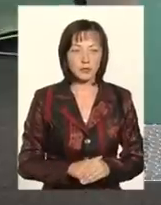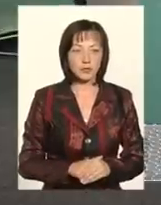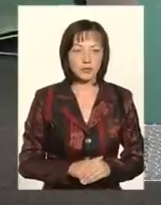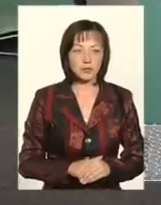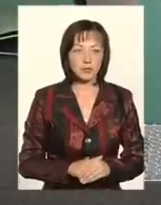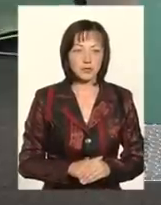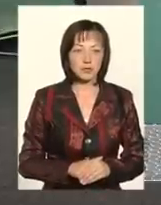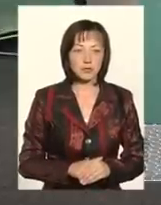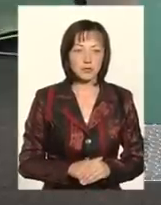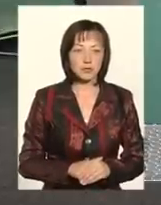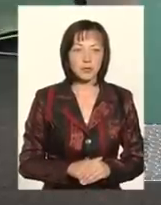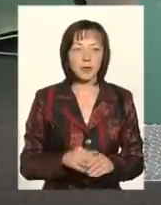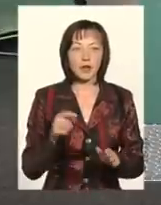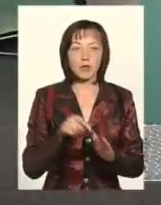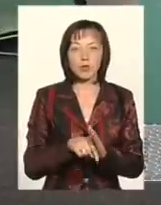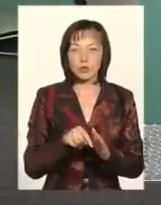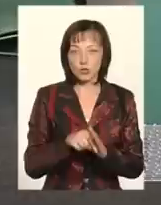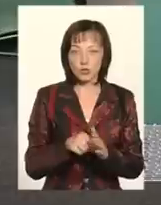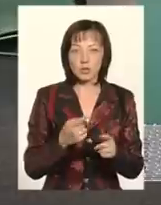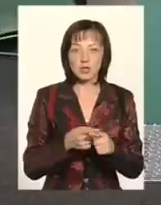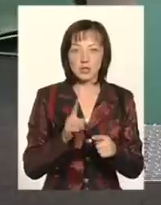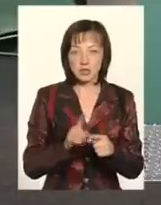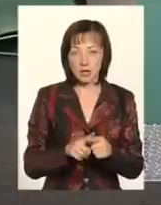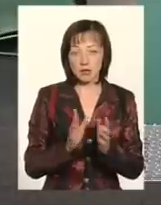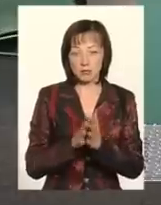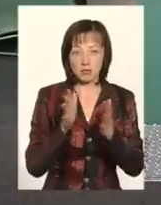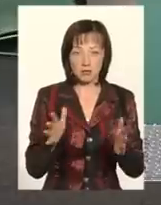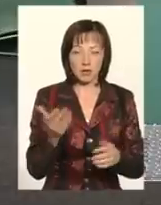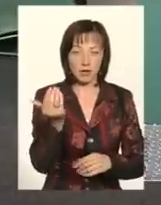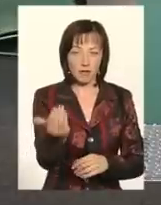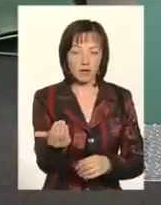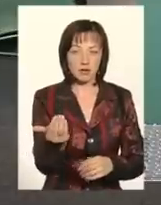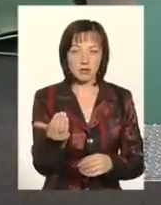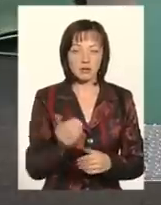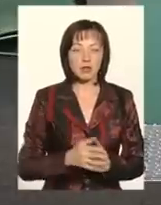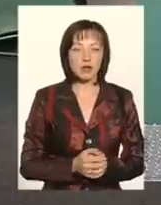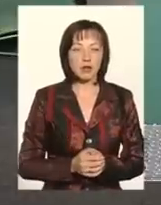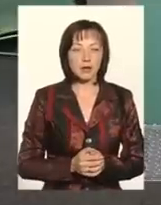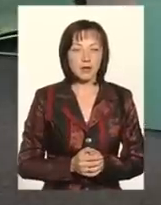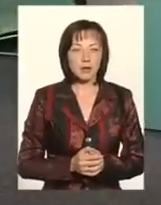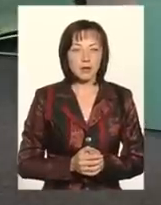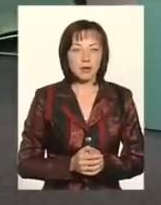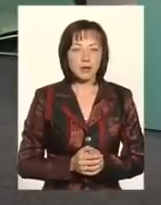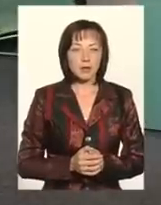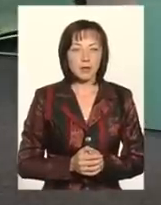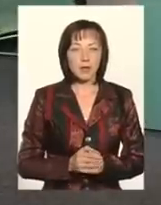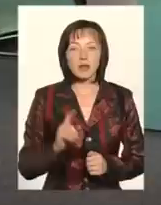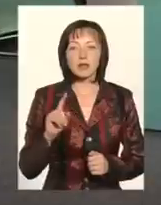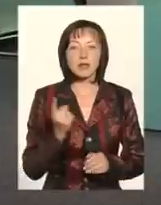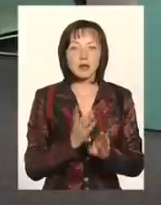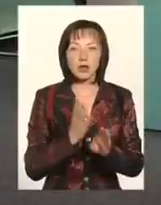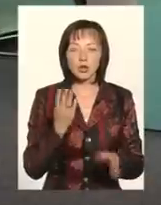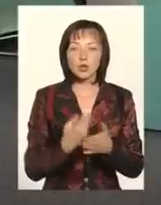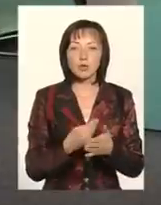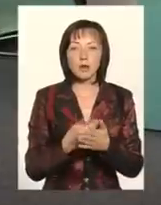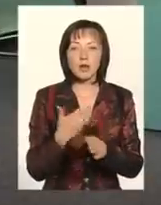меседж по суті це камінь вашгород ну на самом деле я хочу сказать что те Суммы кредитов